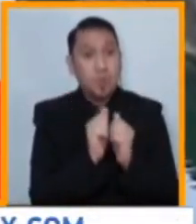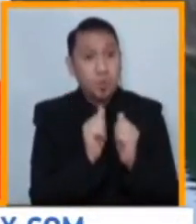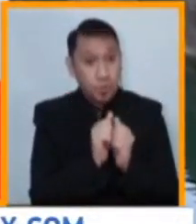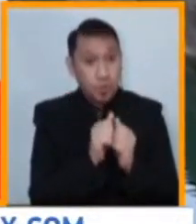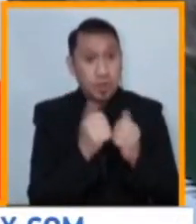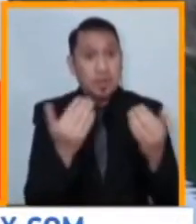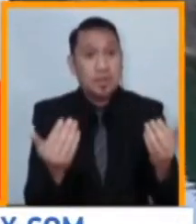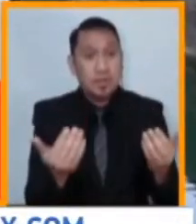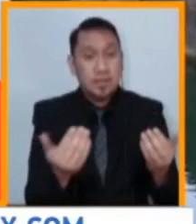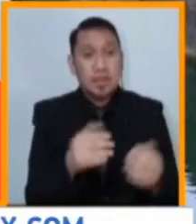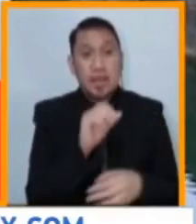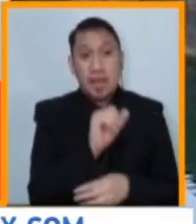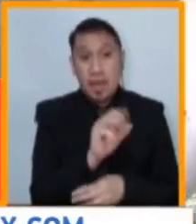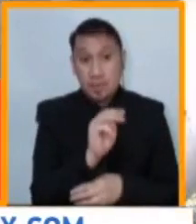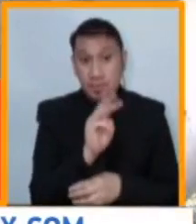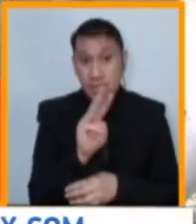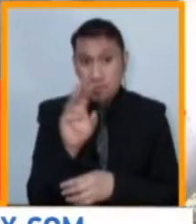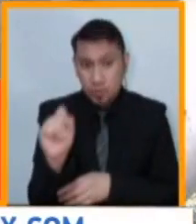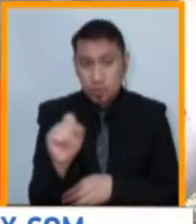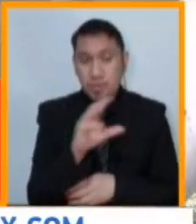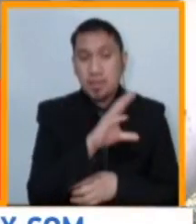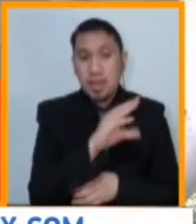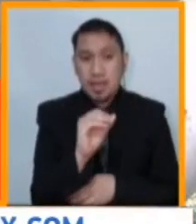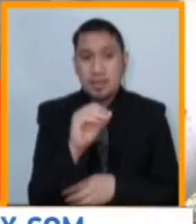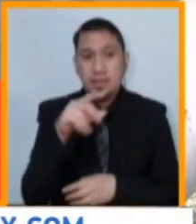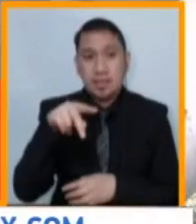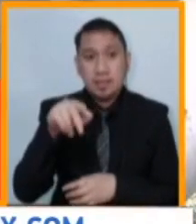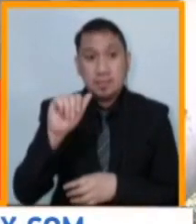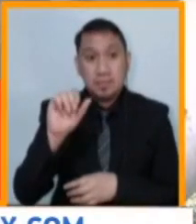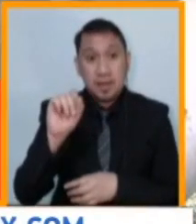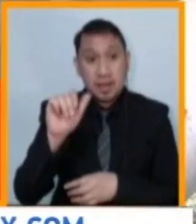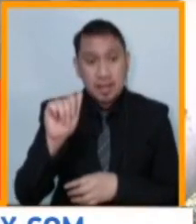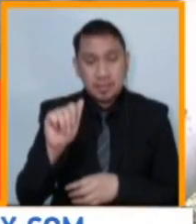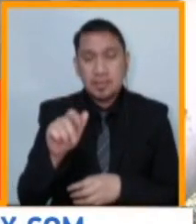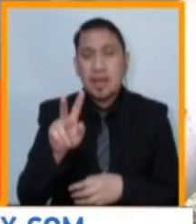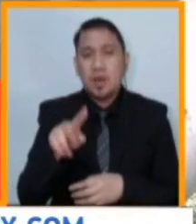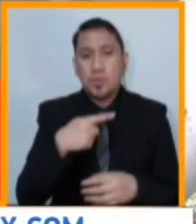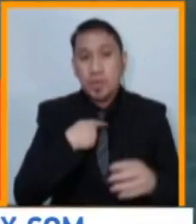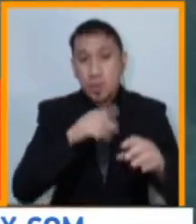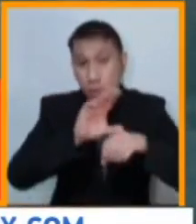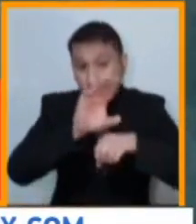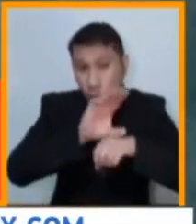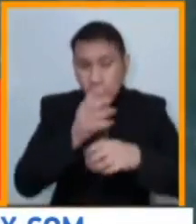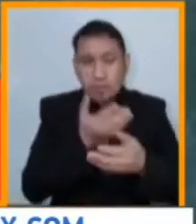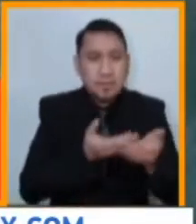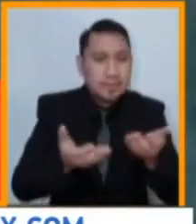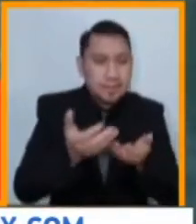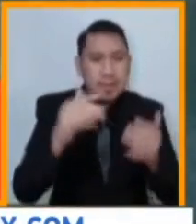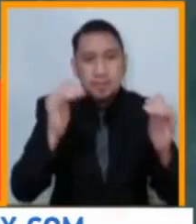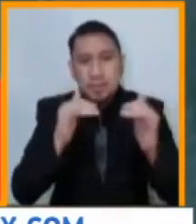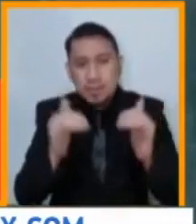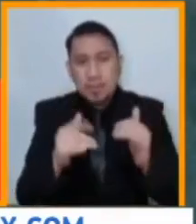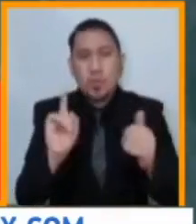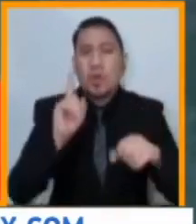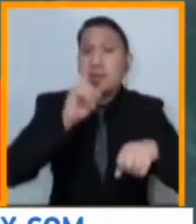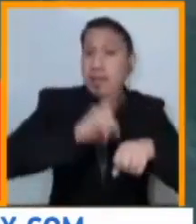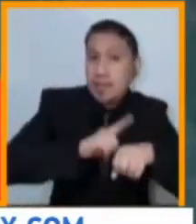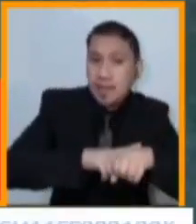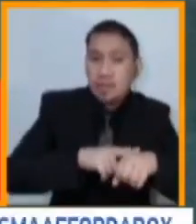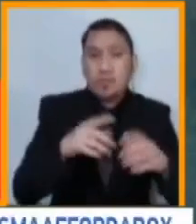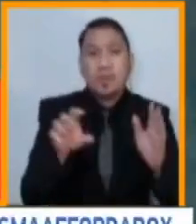sa pag-asa no kung ano po yung nararapat na panahon or timing kasi nga po pag magsasagawa ng cloud